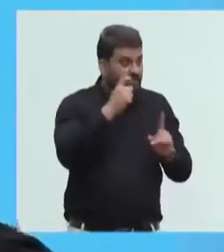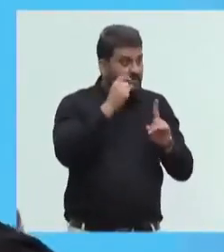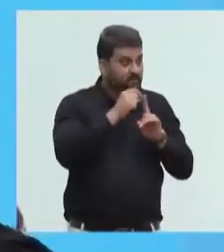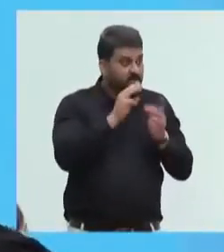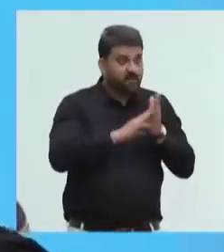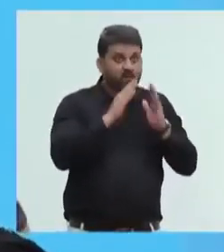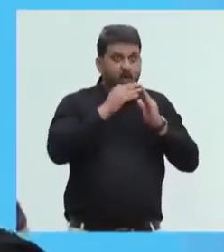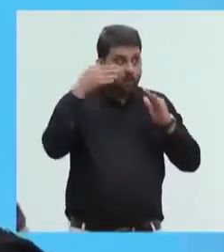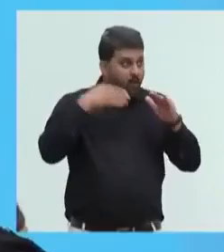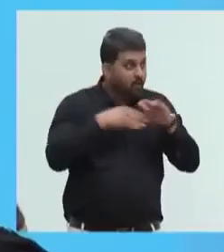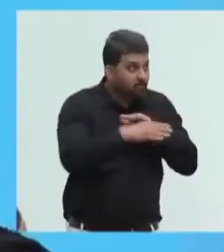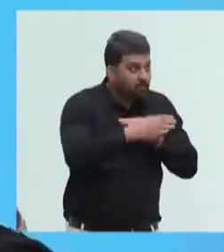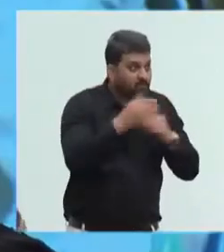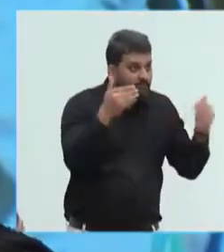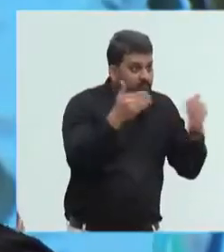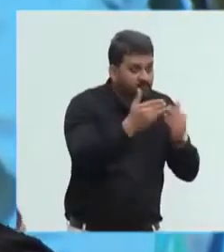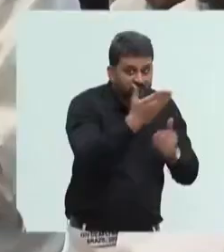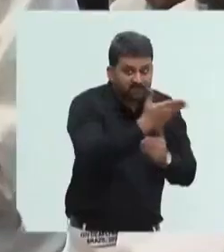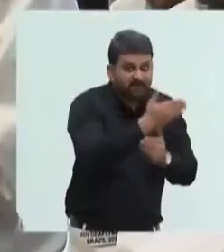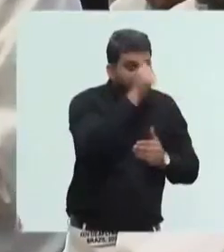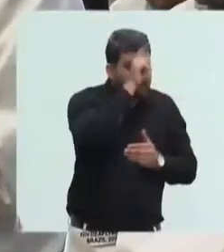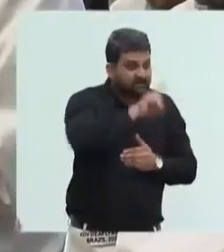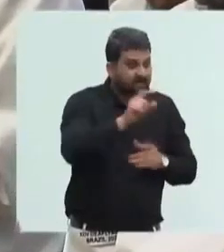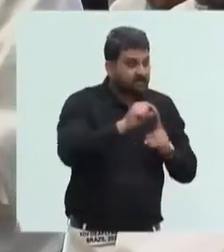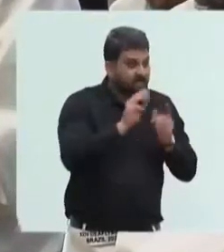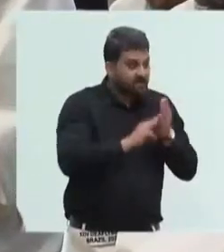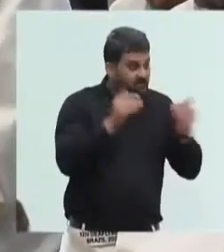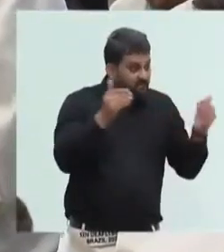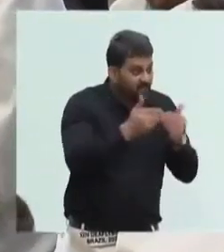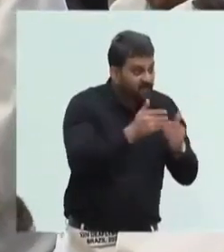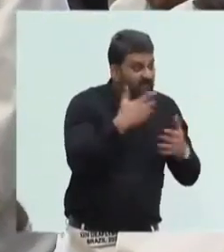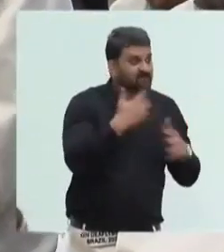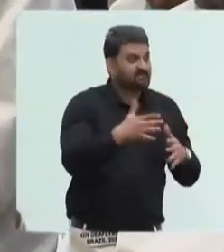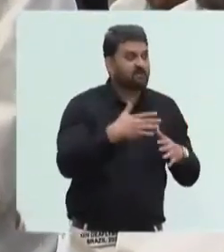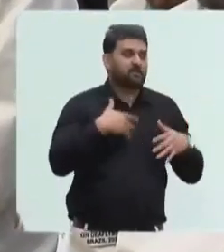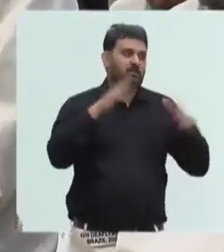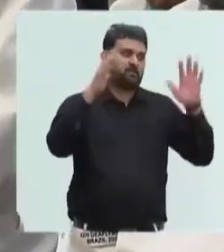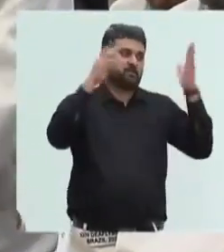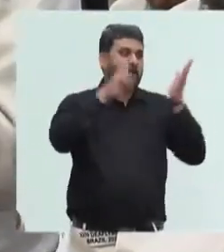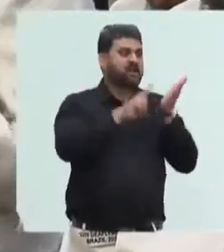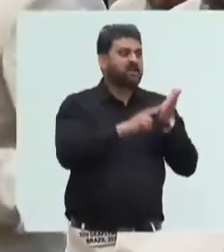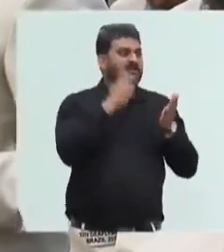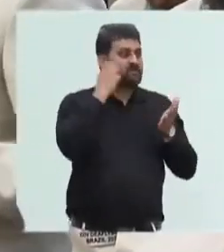रोड प्लस प्राइम मिनिस्टर ऑफ इंडिया नानंदा मोदी